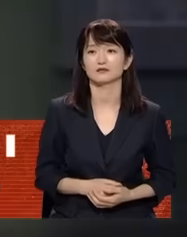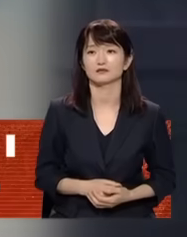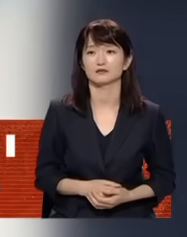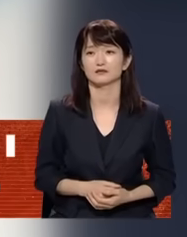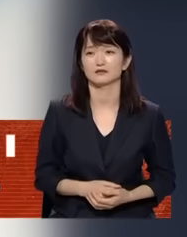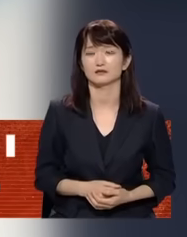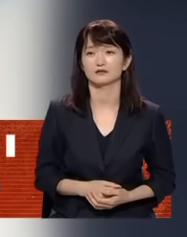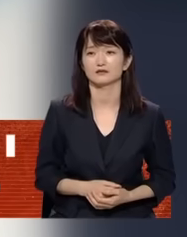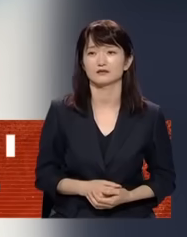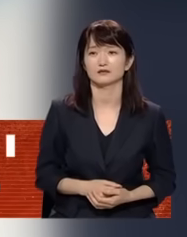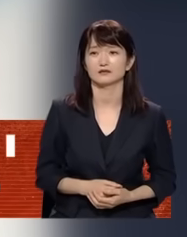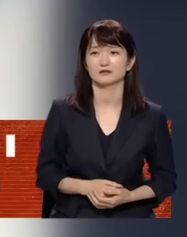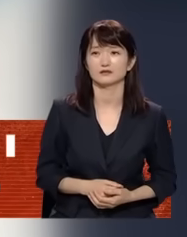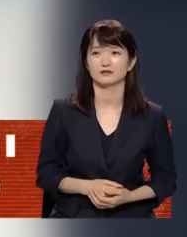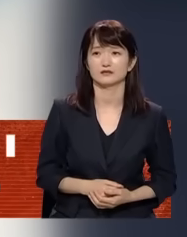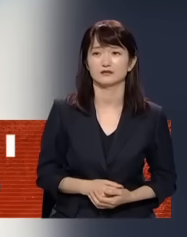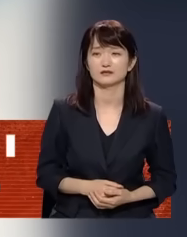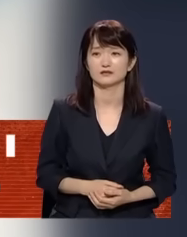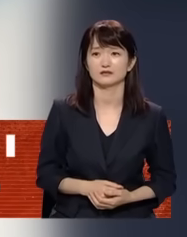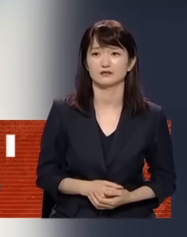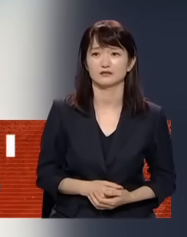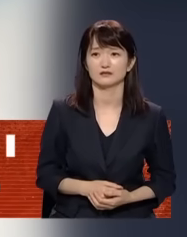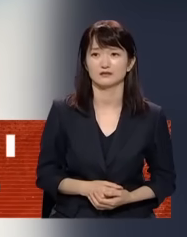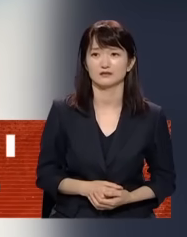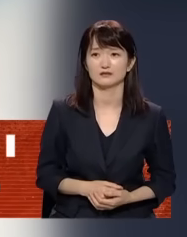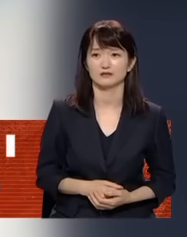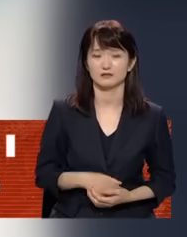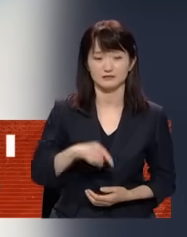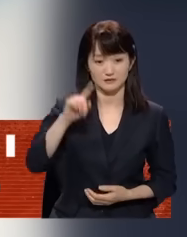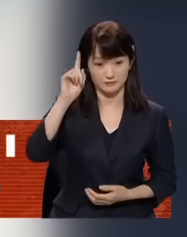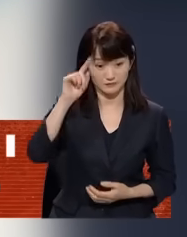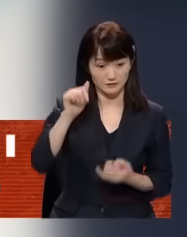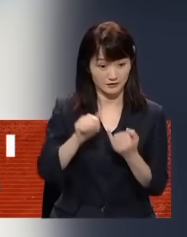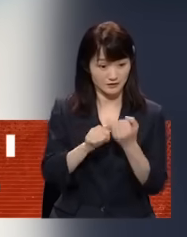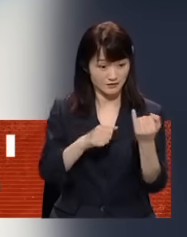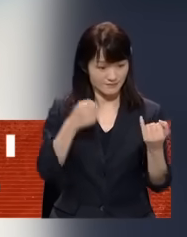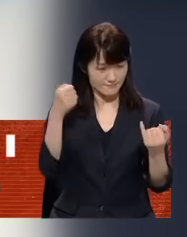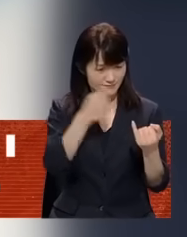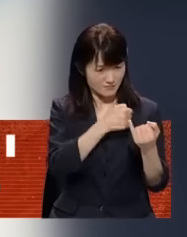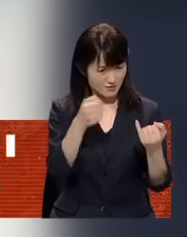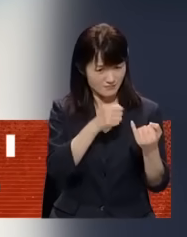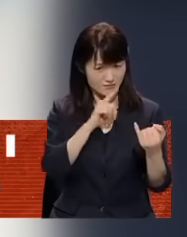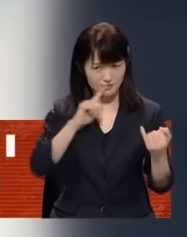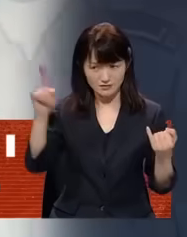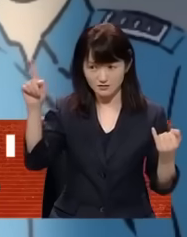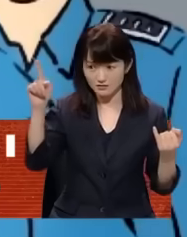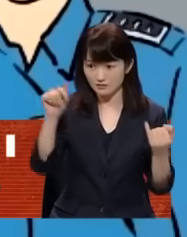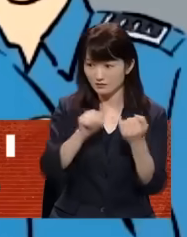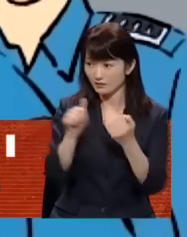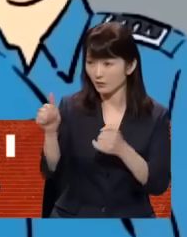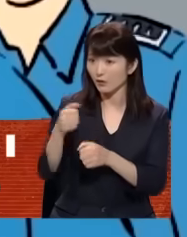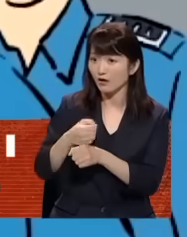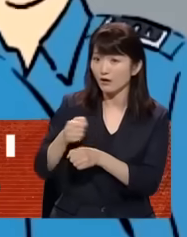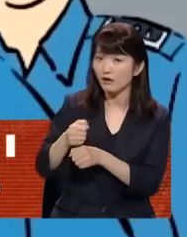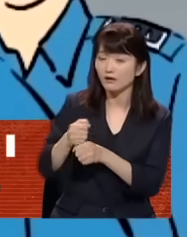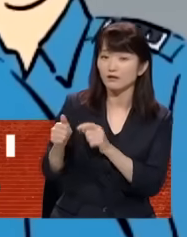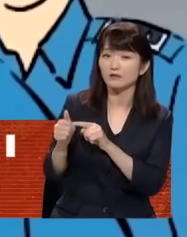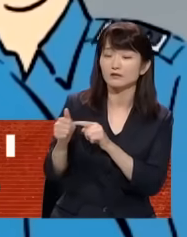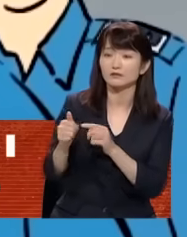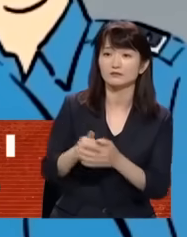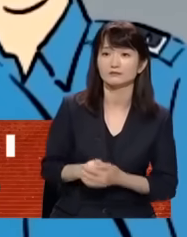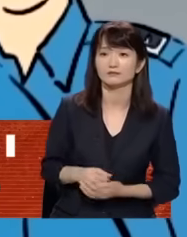매일같이 아내가 조용히 당하기만 했는데 이렇게 신고를 하니까 남편은 상당히 당황했던 거 같습니다 앞서도 계속 언급이 됐지만이 남편은